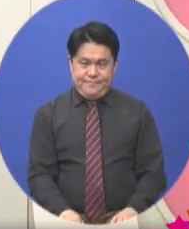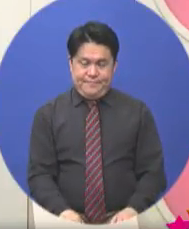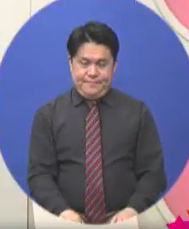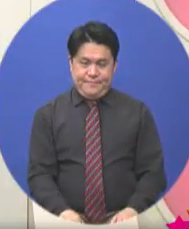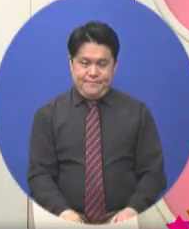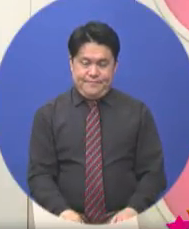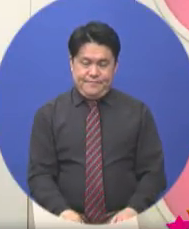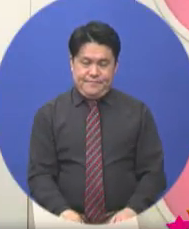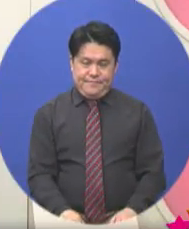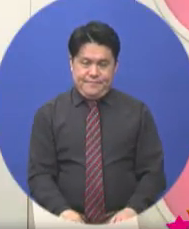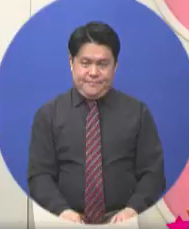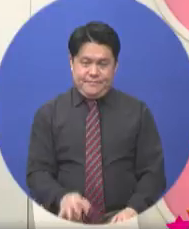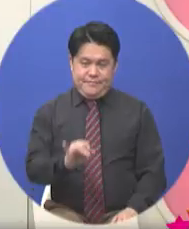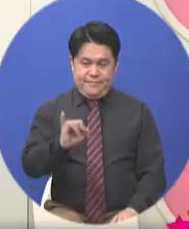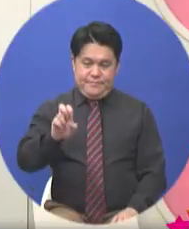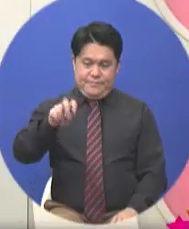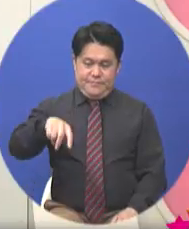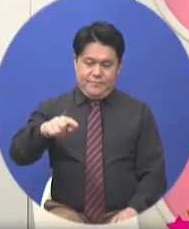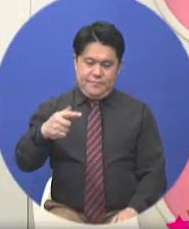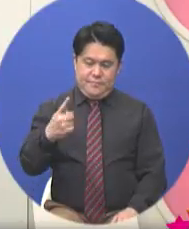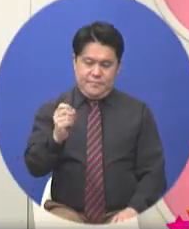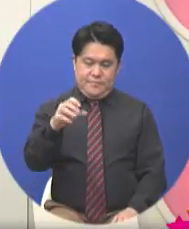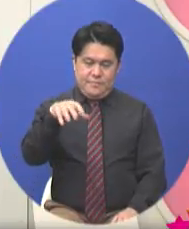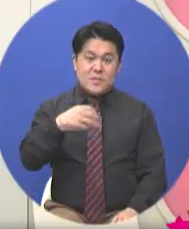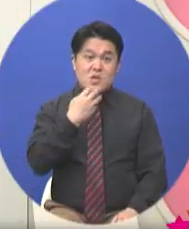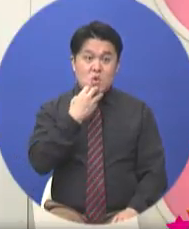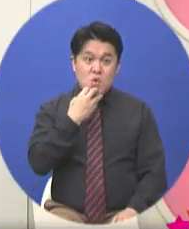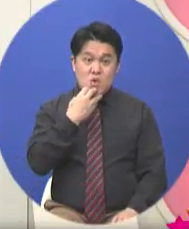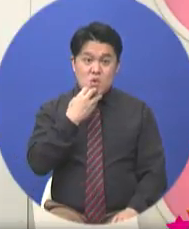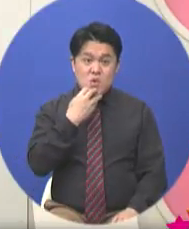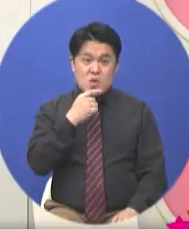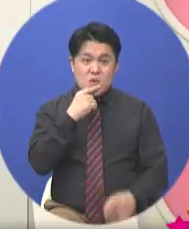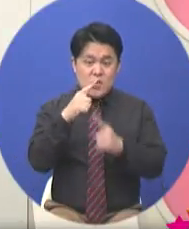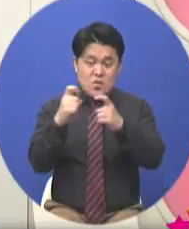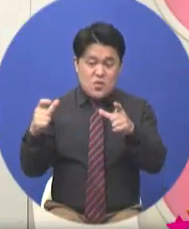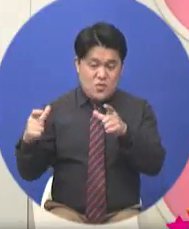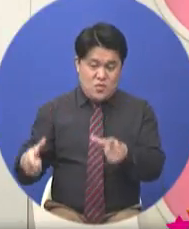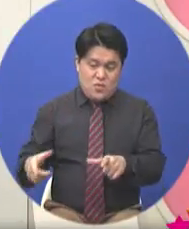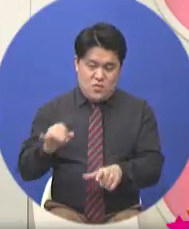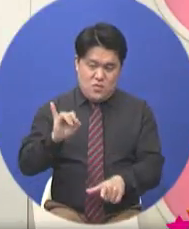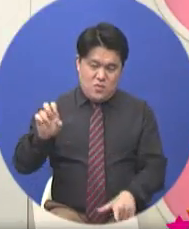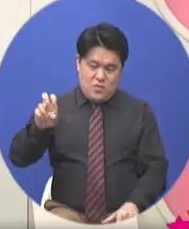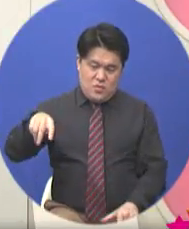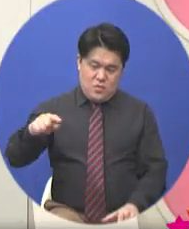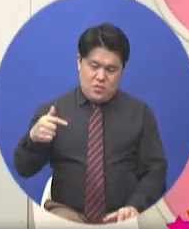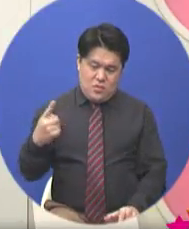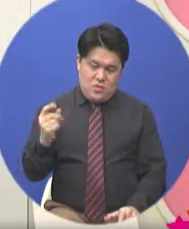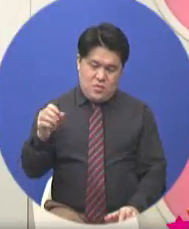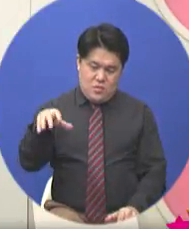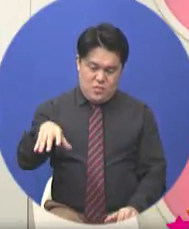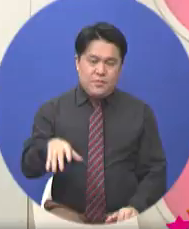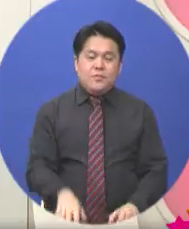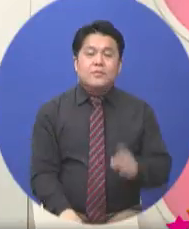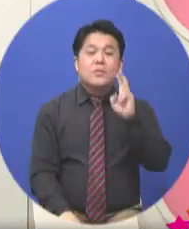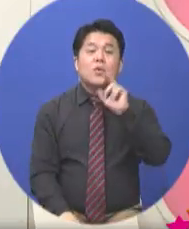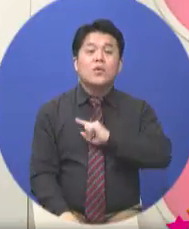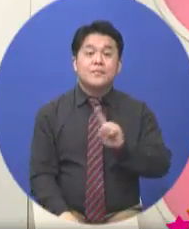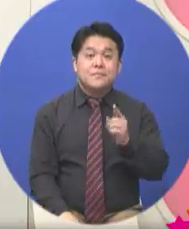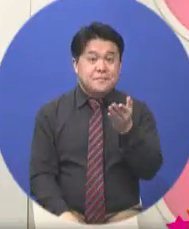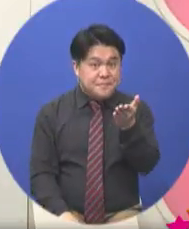저기 임운동입니다. 임운동. 네. 임운동. 네. 어떤 노래 불러주시겠어요? 제가